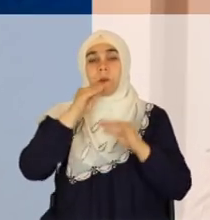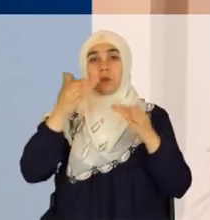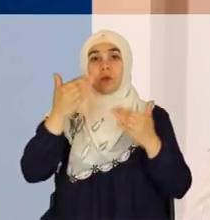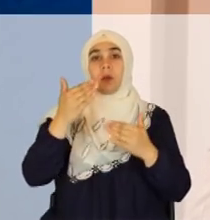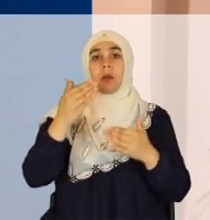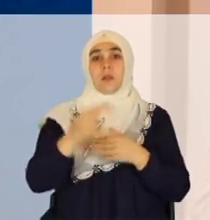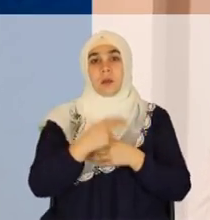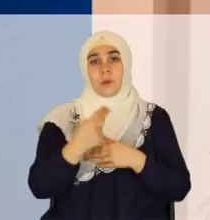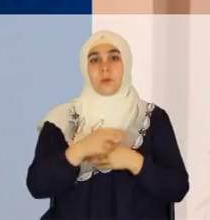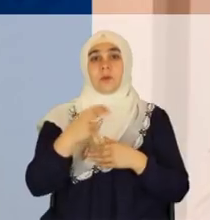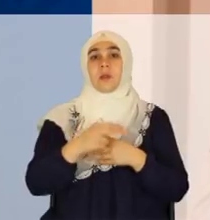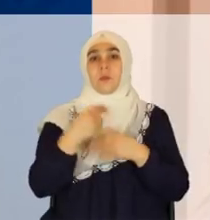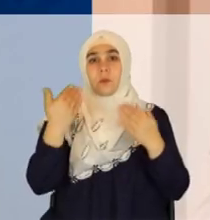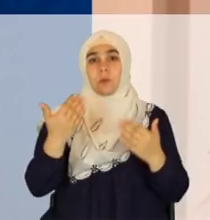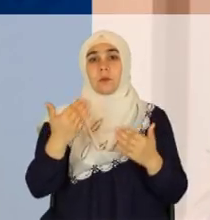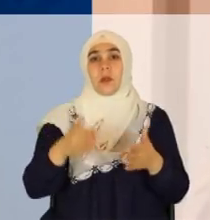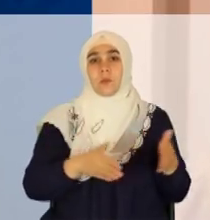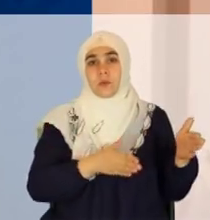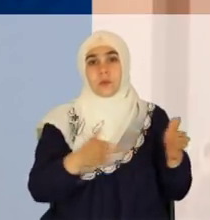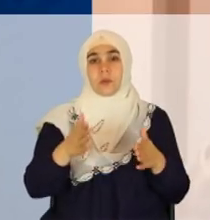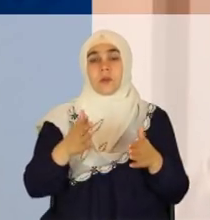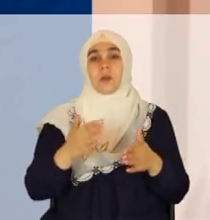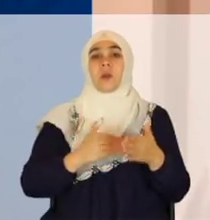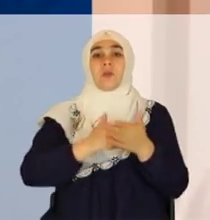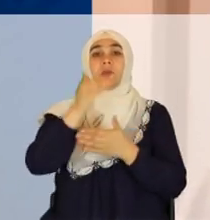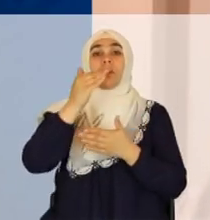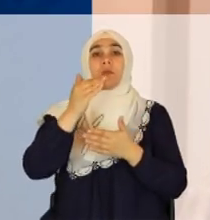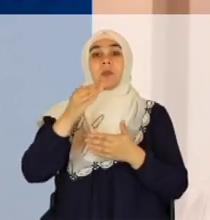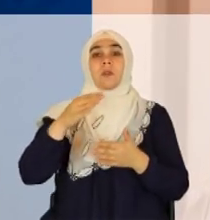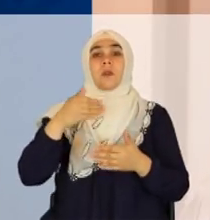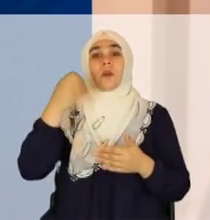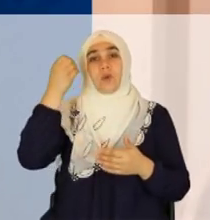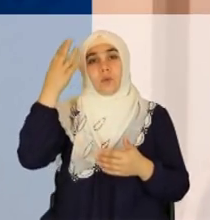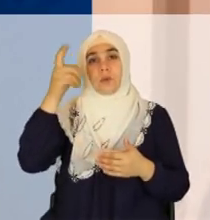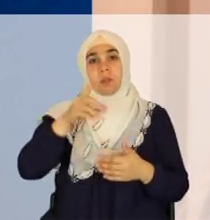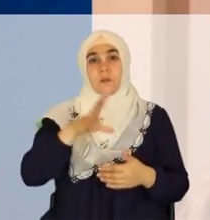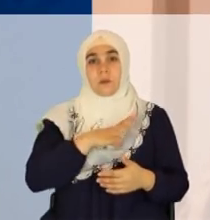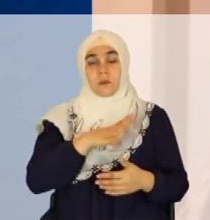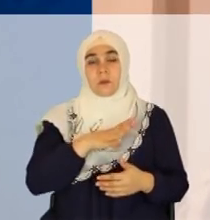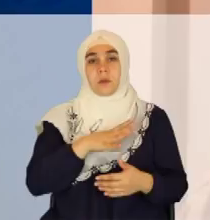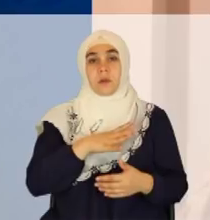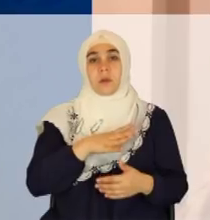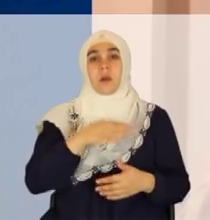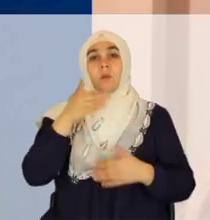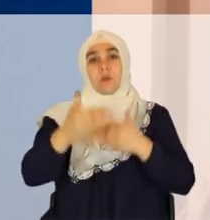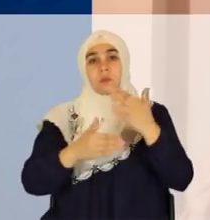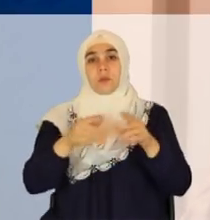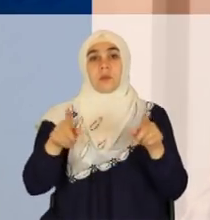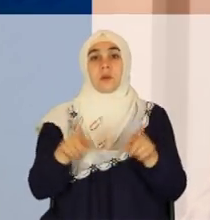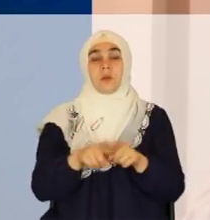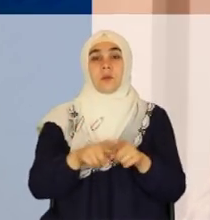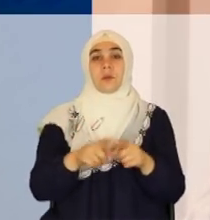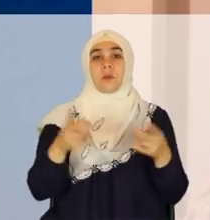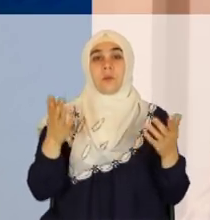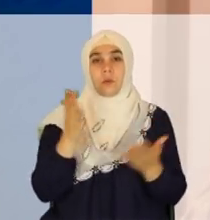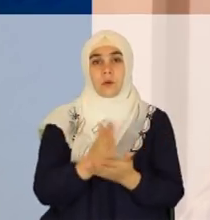tarbiyamiz tarbiya berib, yo'llab, yuqoriga ko'tarib, olijanob bir inson qilishini bosqichlari mana shundan iborat